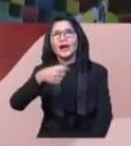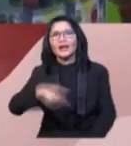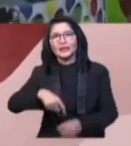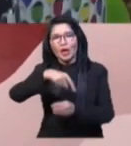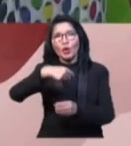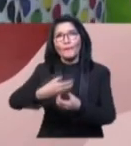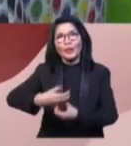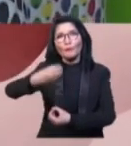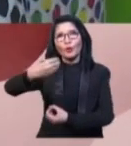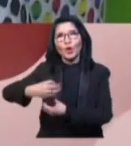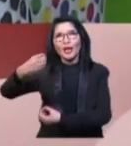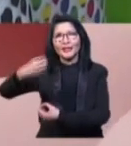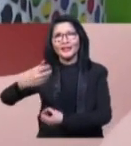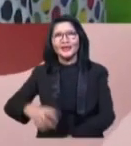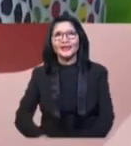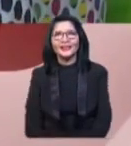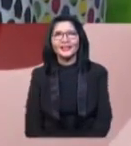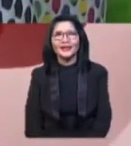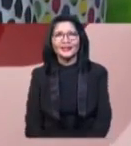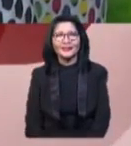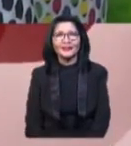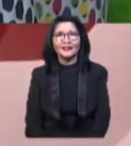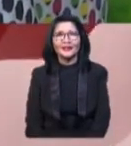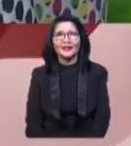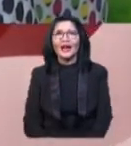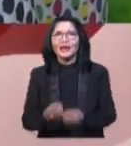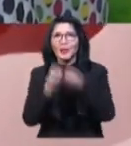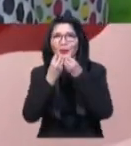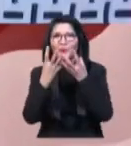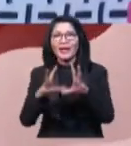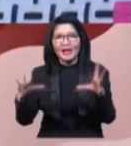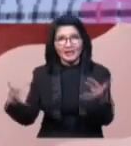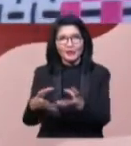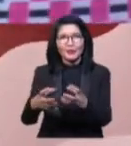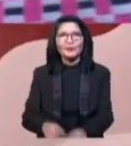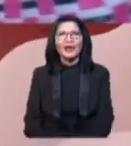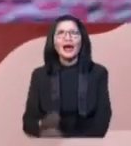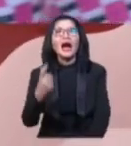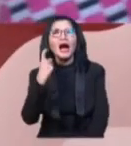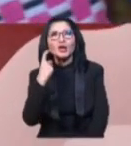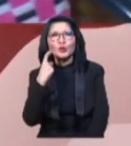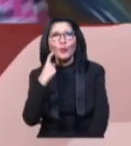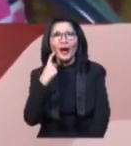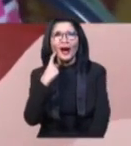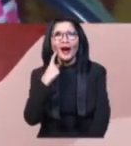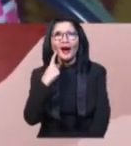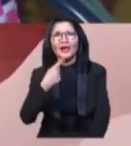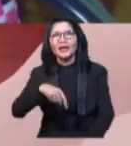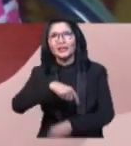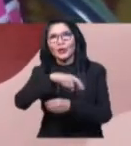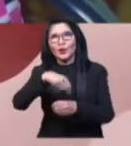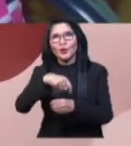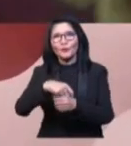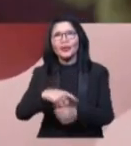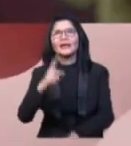liter, begitu itu works, ya sudah kami juga sampaikan di grup dan di meeting bahwa ini coba di jalan. Alhamdulillah sampai sekarang itu